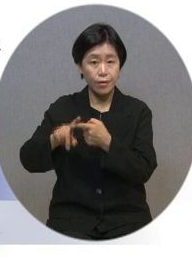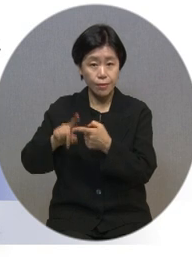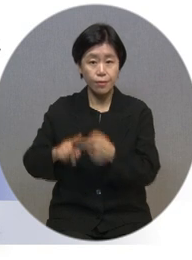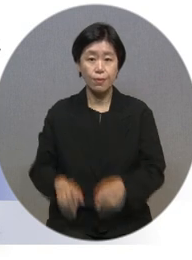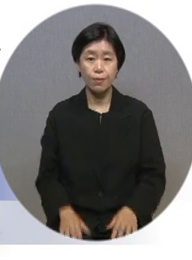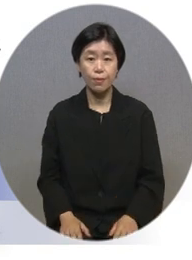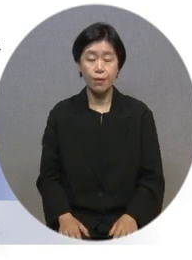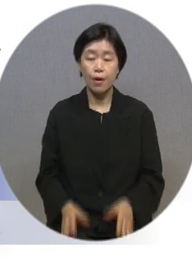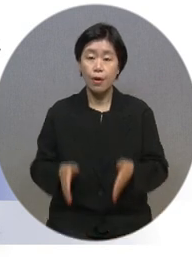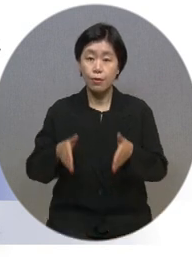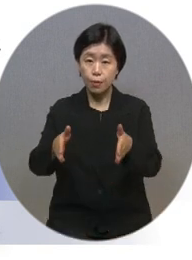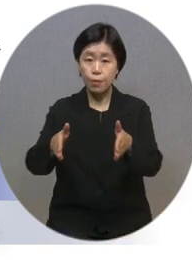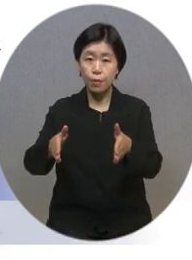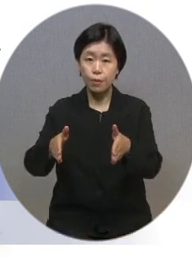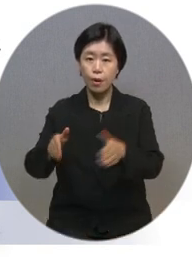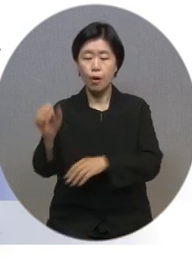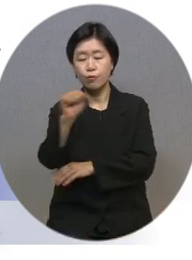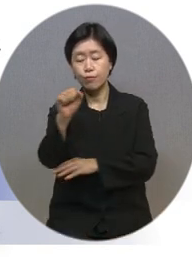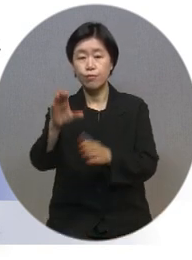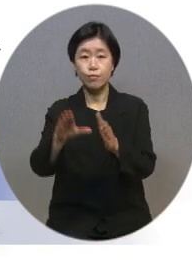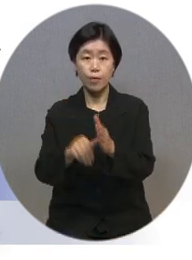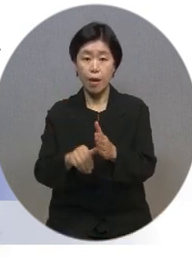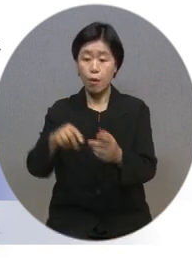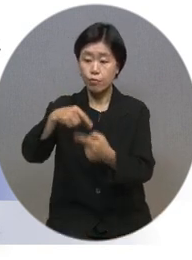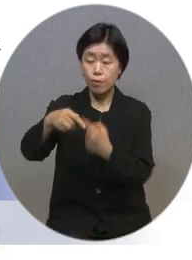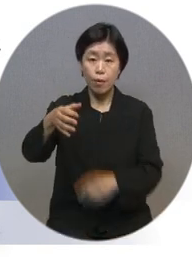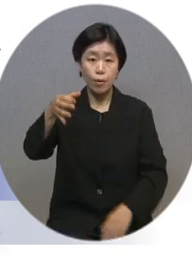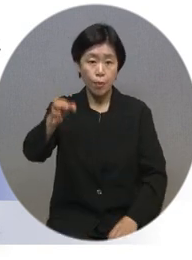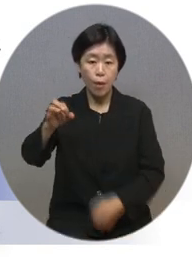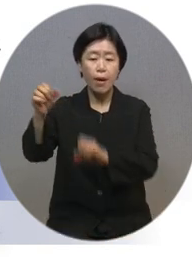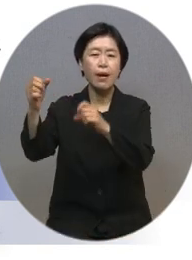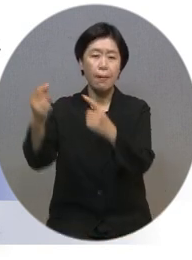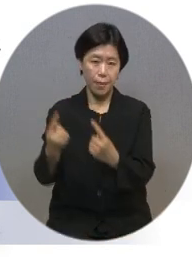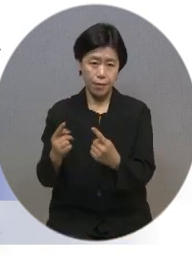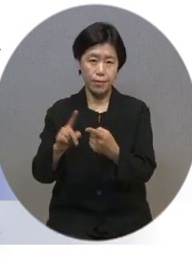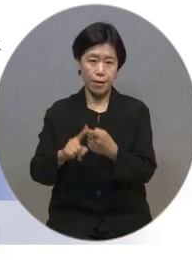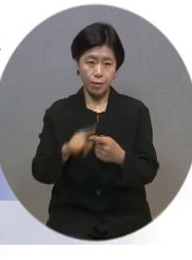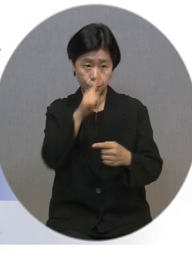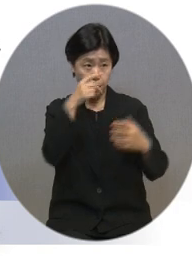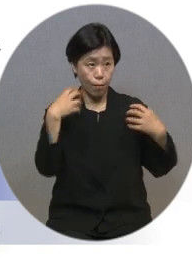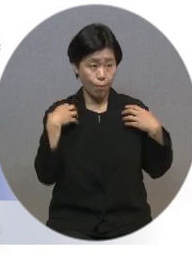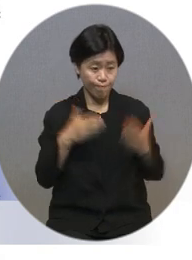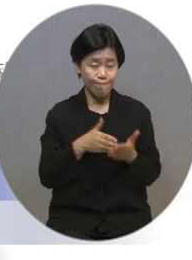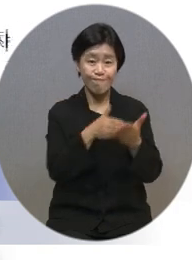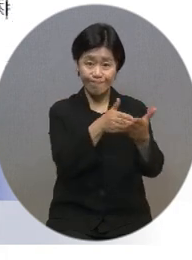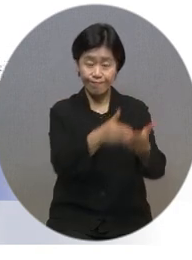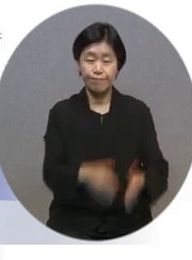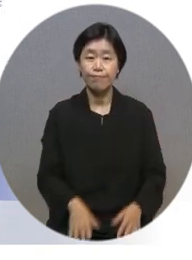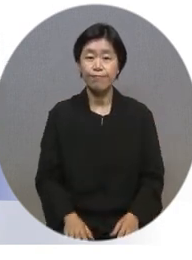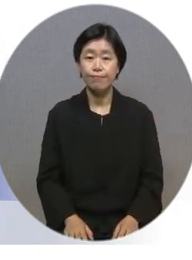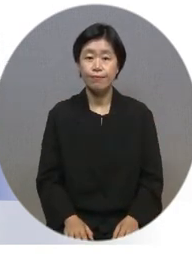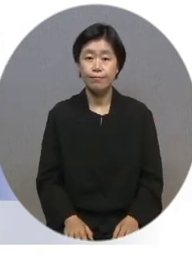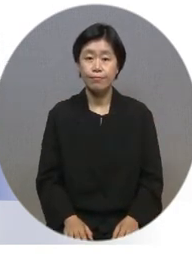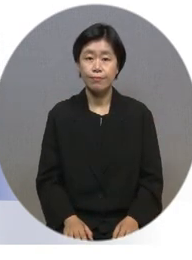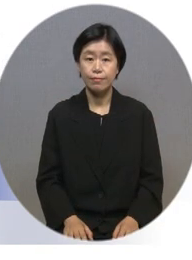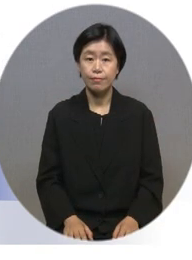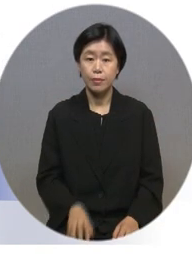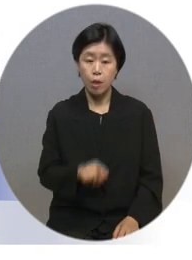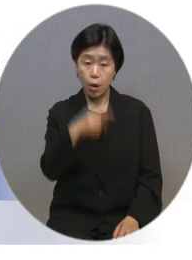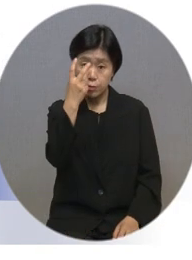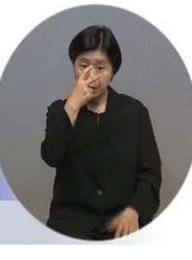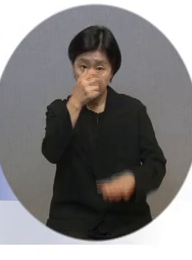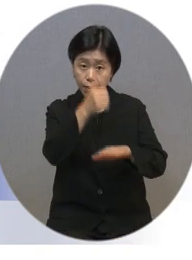사용하는 경우에도이 통행료를 감면하도록 국토 교통부의 제도 개선을고해 특히 권기